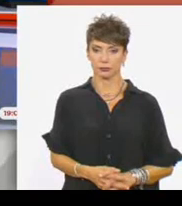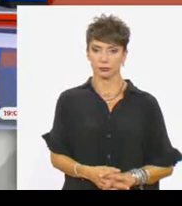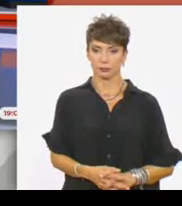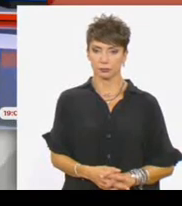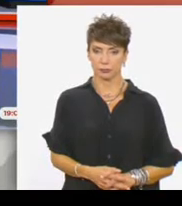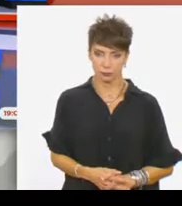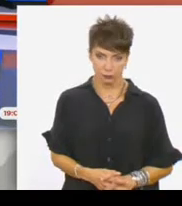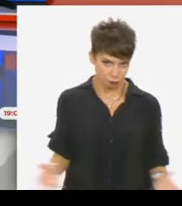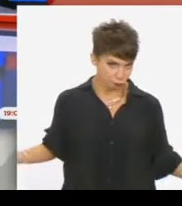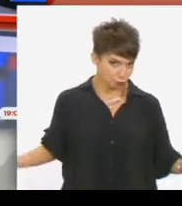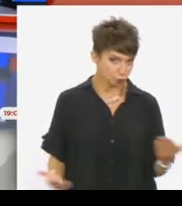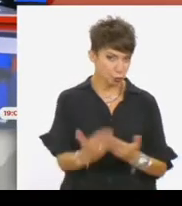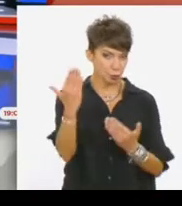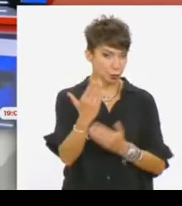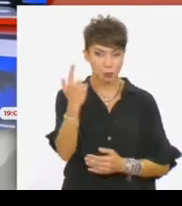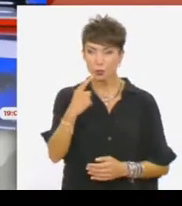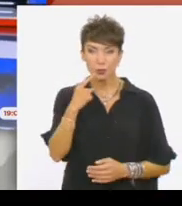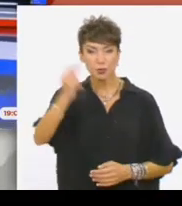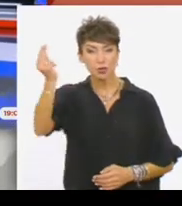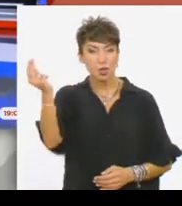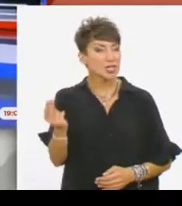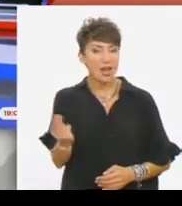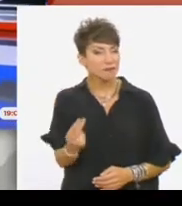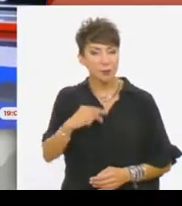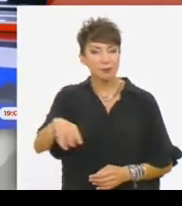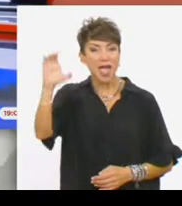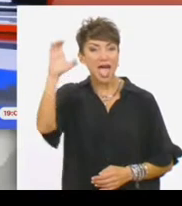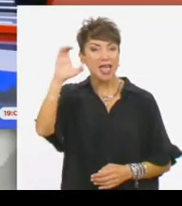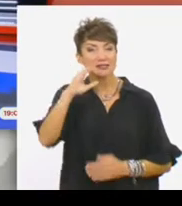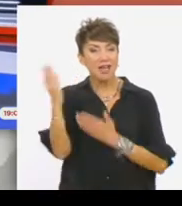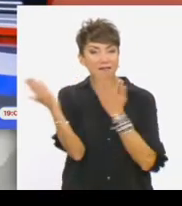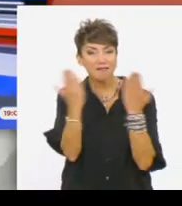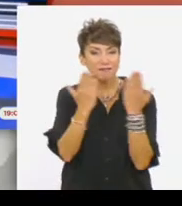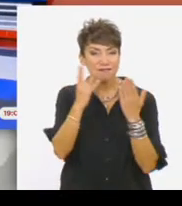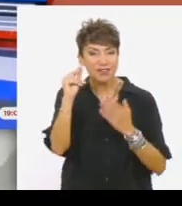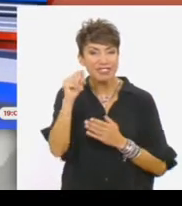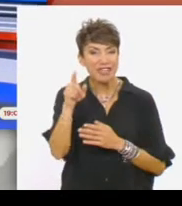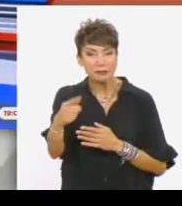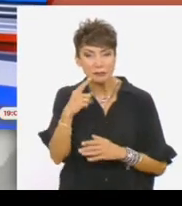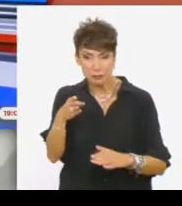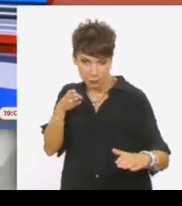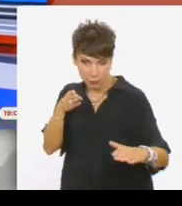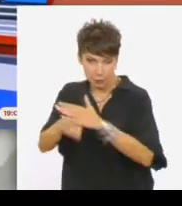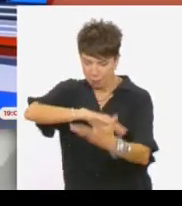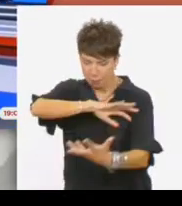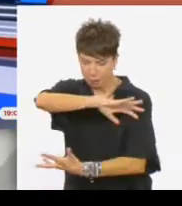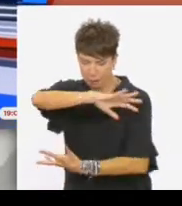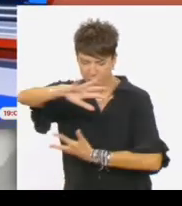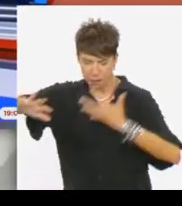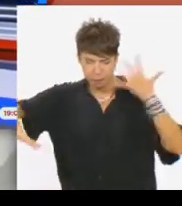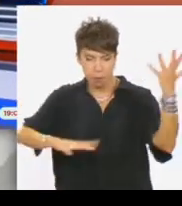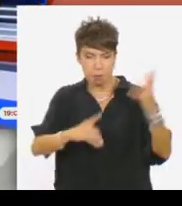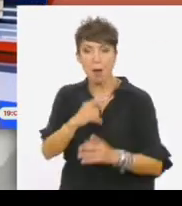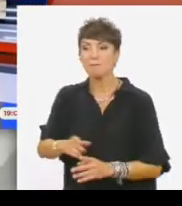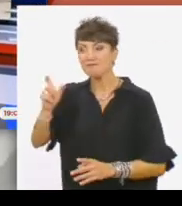Μεγάλη αστυνομική επιχείρηση και πυροβολισμούς είχαμε το πρωί στην Πολυτεχνιούπολη του Ζωγράφου. Στη διάρκεια της καταδίωξης, γυναίκα αστυνομικός πυροβόλησε έναν 30χρονο σε σημασμένο για